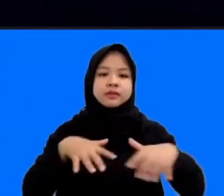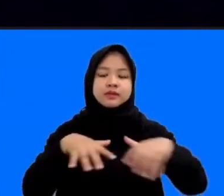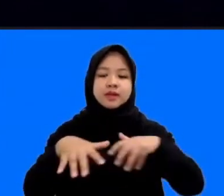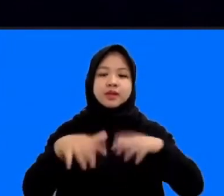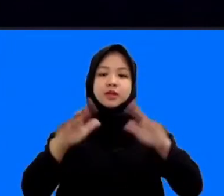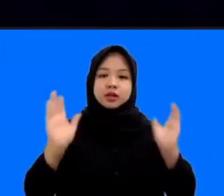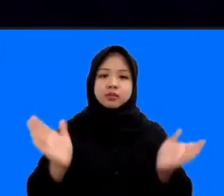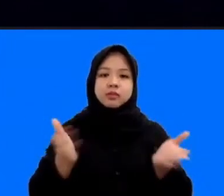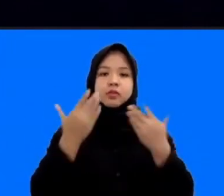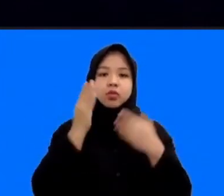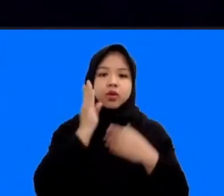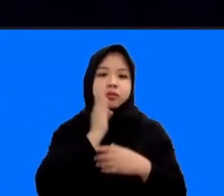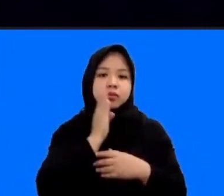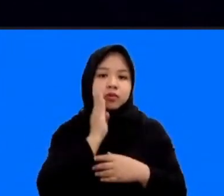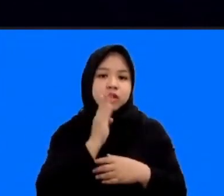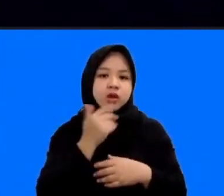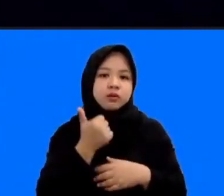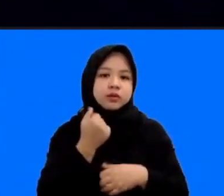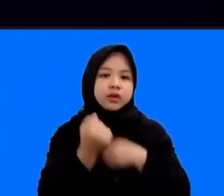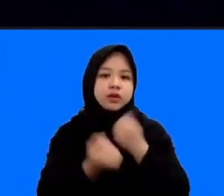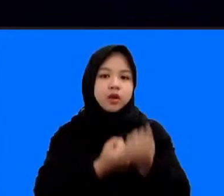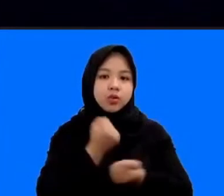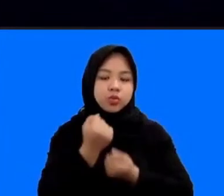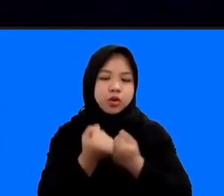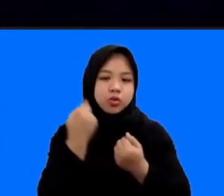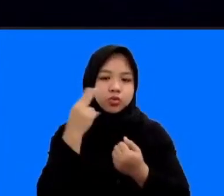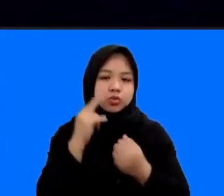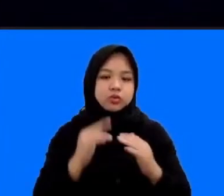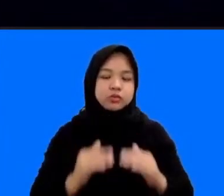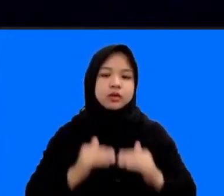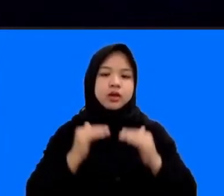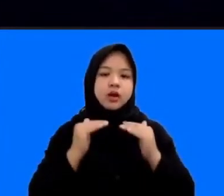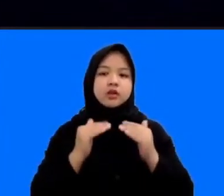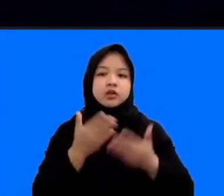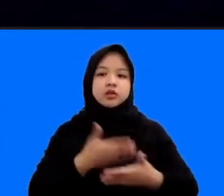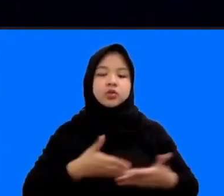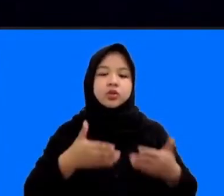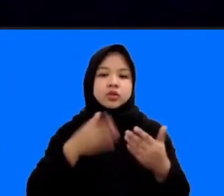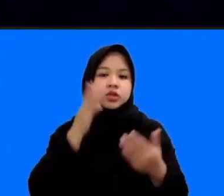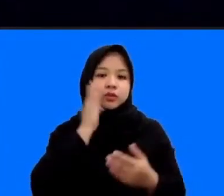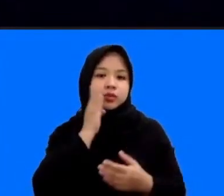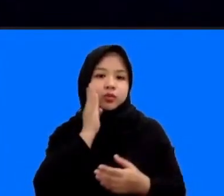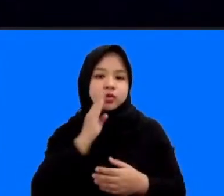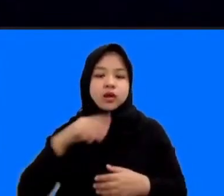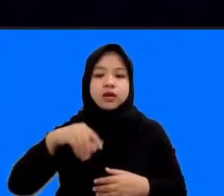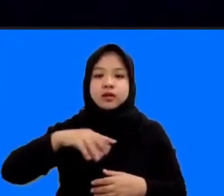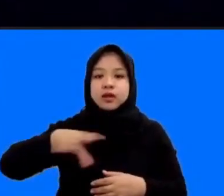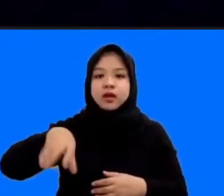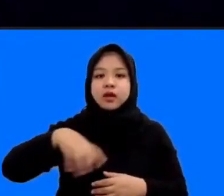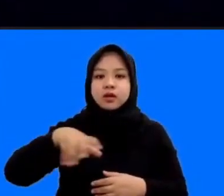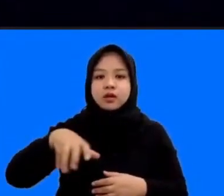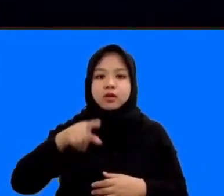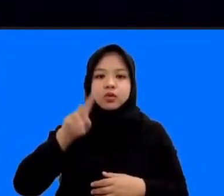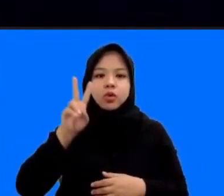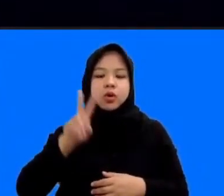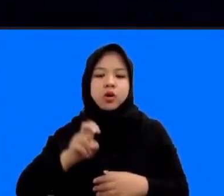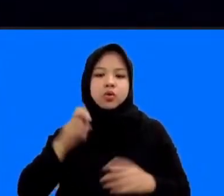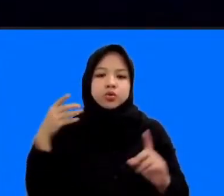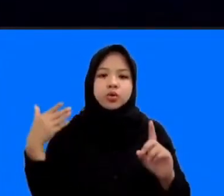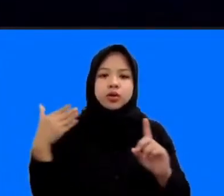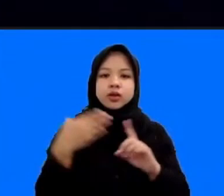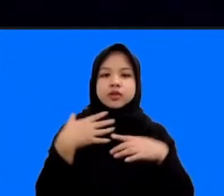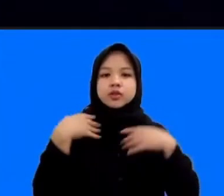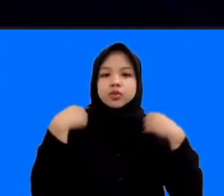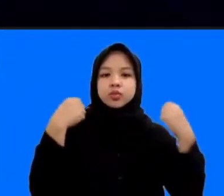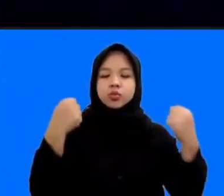yang dapat dilakukan dalam rangka meningkatkan kondisi kepemudaan di daerah gitu ya itu harus berorientasi kuat pada